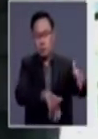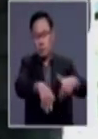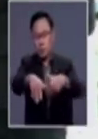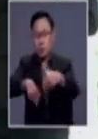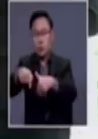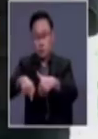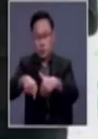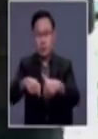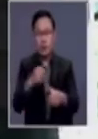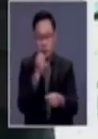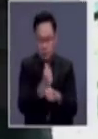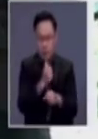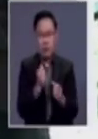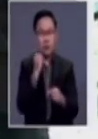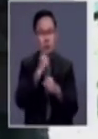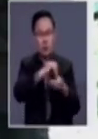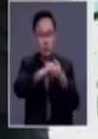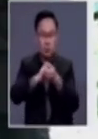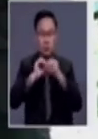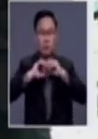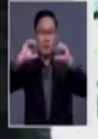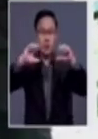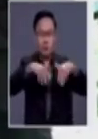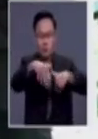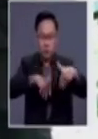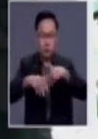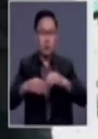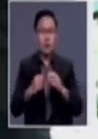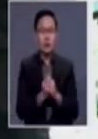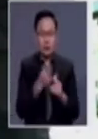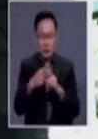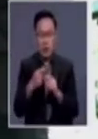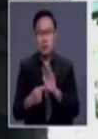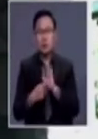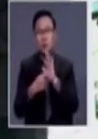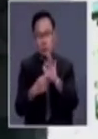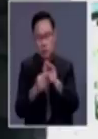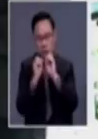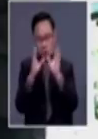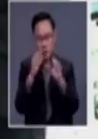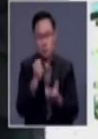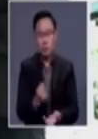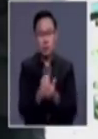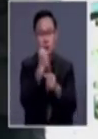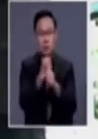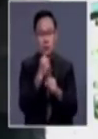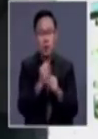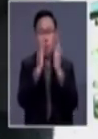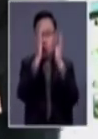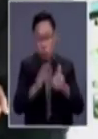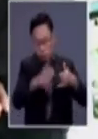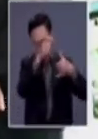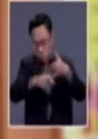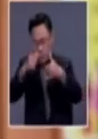นทำงานร่วมกับทางภาครัฐด้วยนะครับสิ่งเหล่านี้เป็นสิ่งที่ท้าทายแต่มันเป็นนิมิตหมายที่ดีเพราะว่าอะไรเพราะว่านั่นหมายความว่าคนเหล่